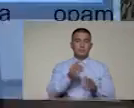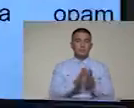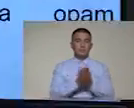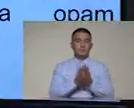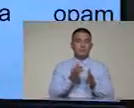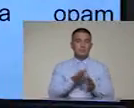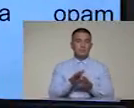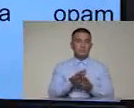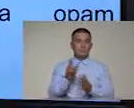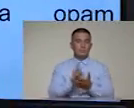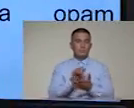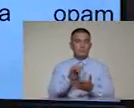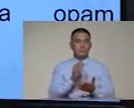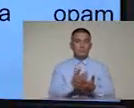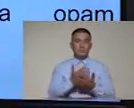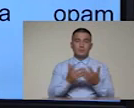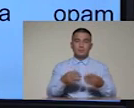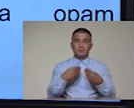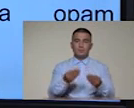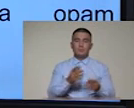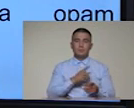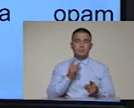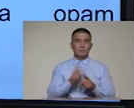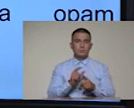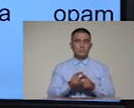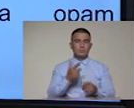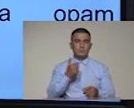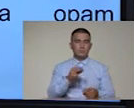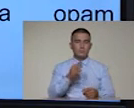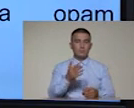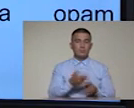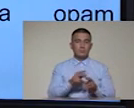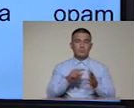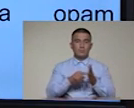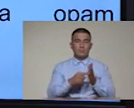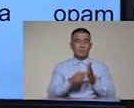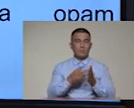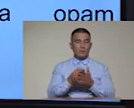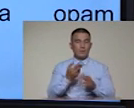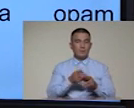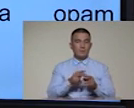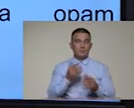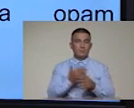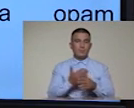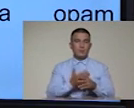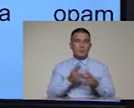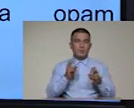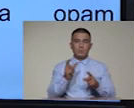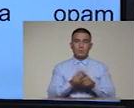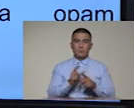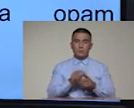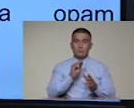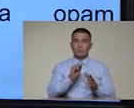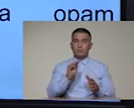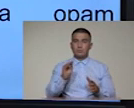sharti berilgan gaplardagi nuqtalar o'rniga yordamchi so'zlardan mosini qo'yib,